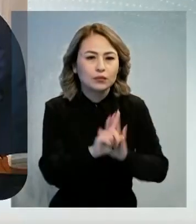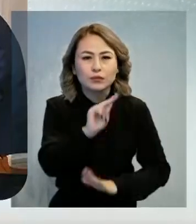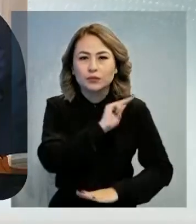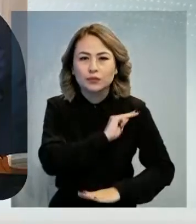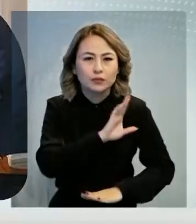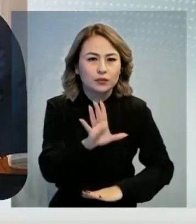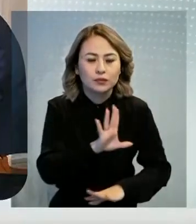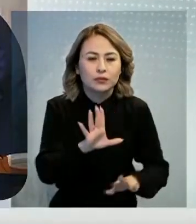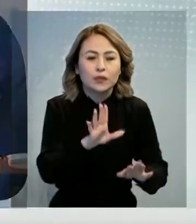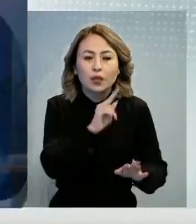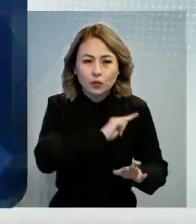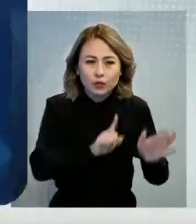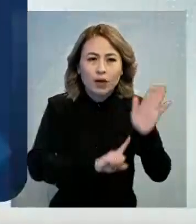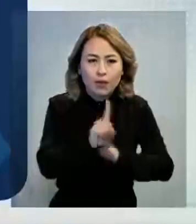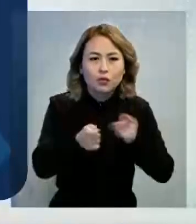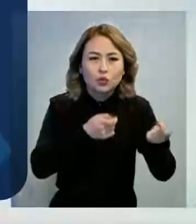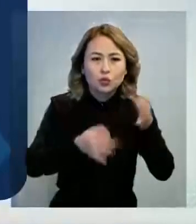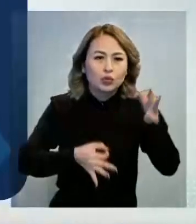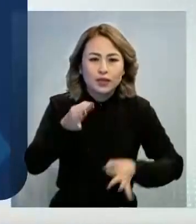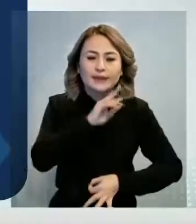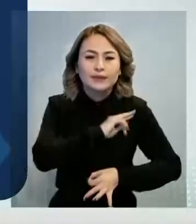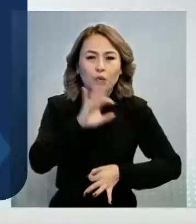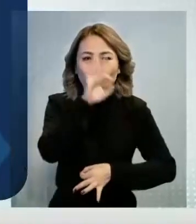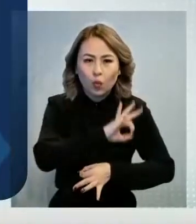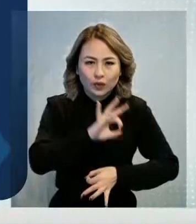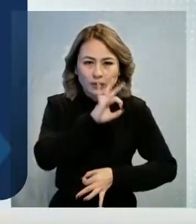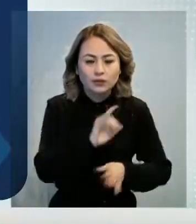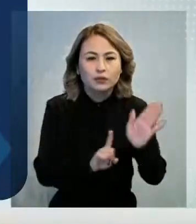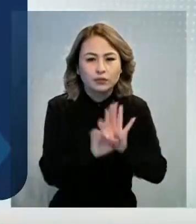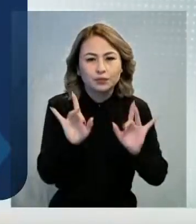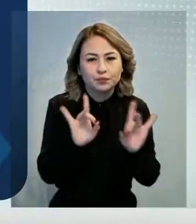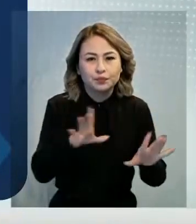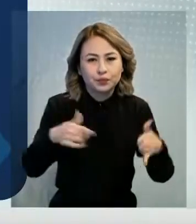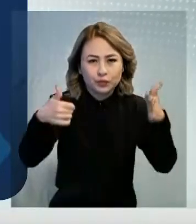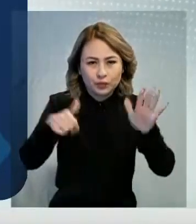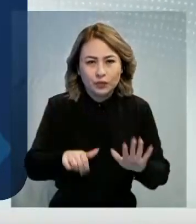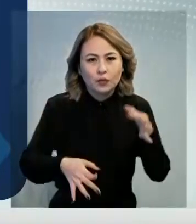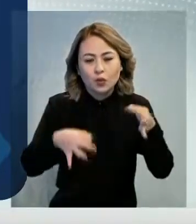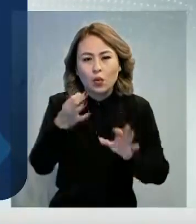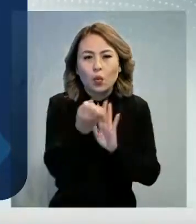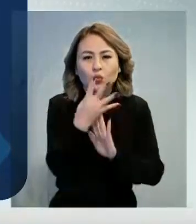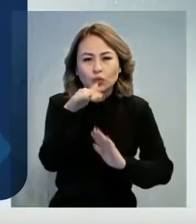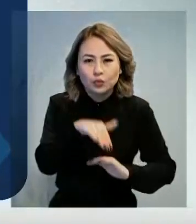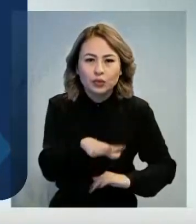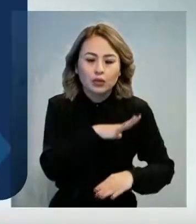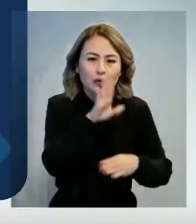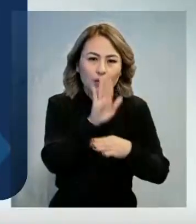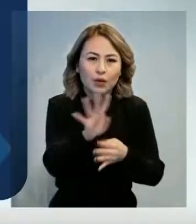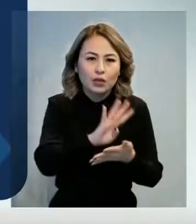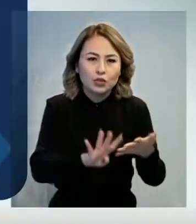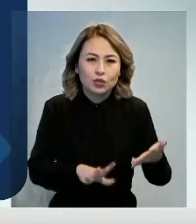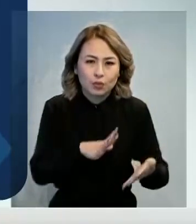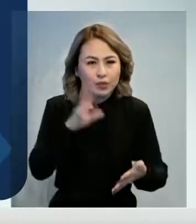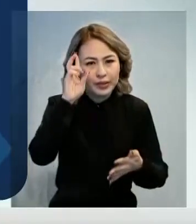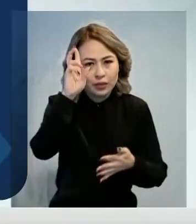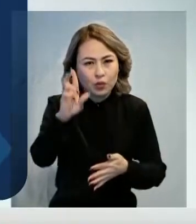шілдеден жұмысты бастаған әкімшілік соттардың қызметі жөнде тілге тиек болды. Жарты жылда соттарға 14 мың талап